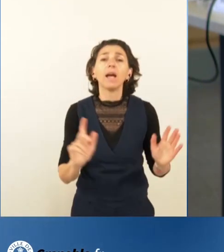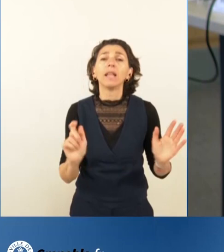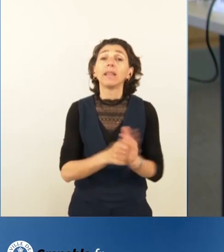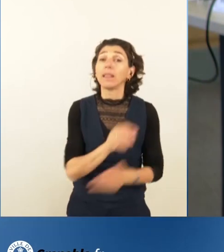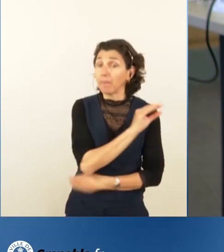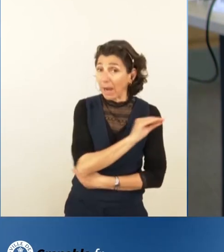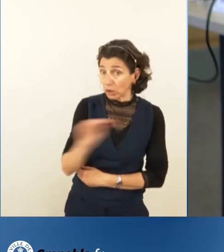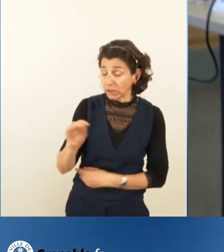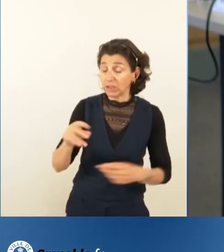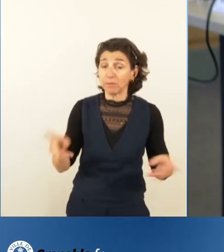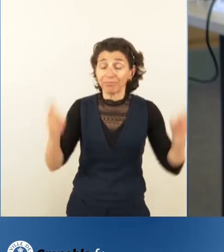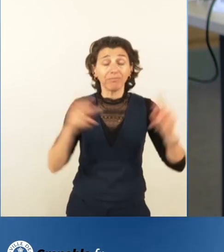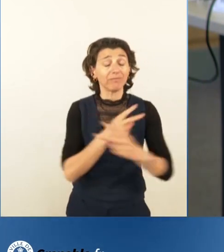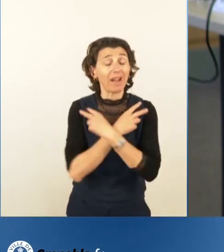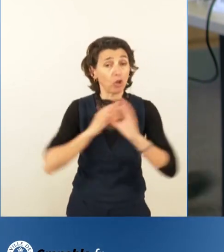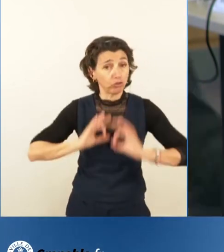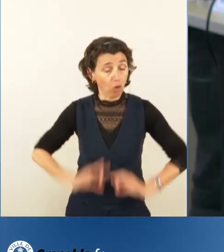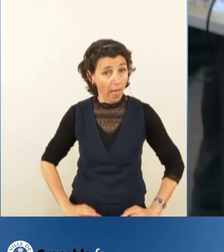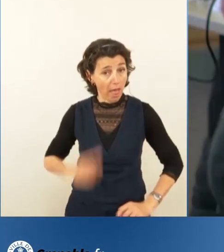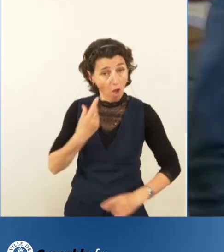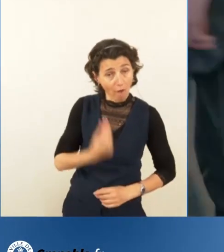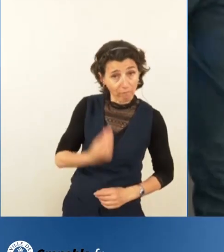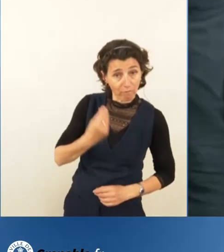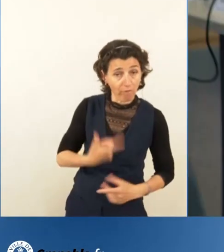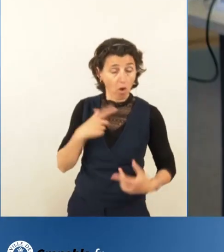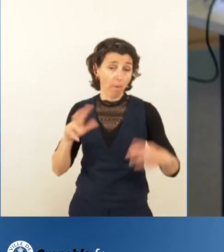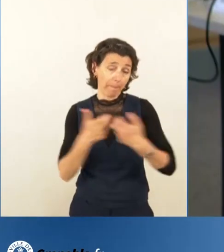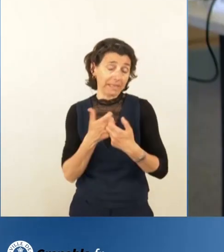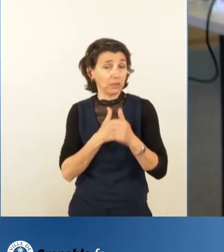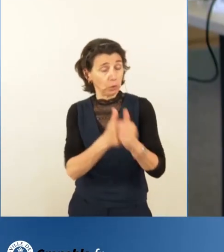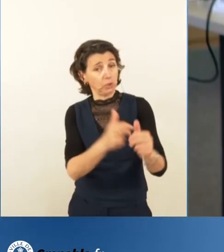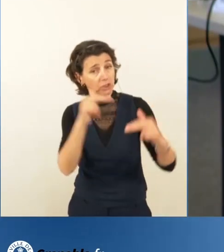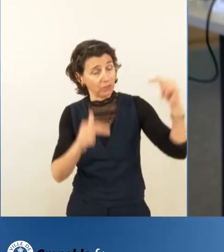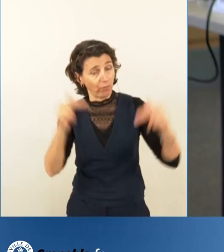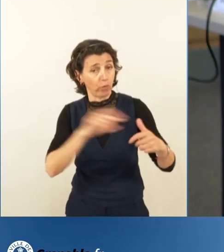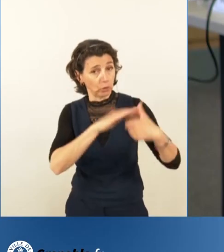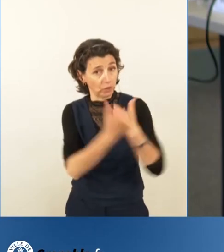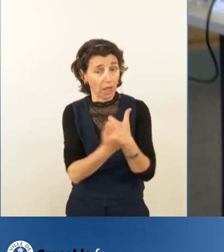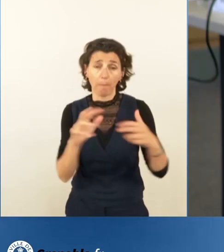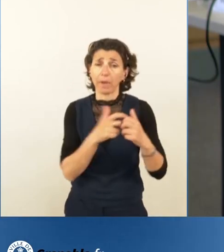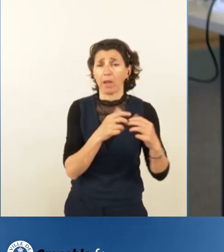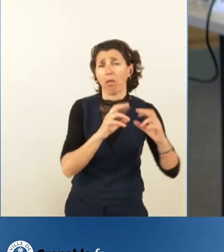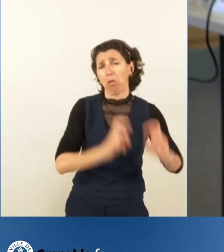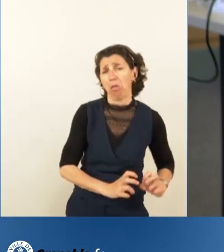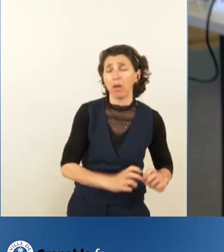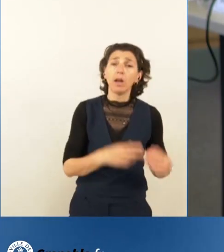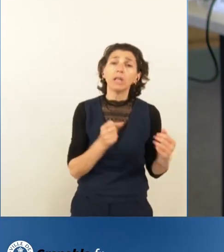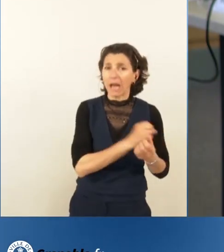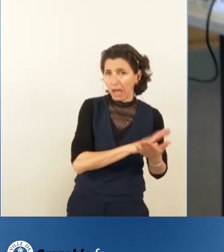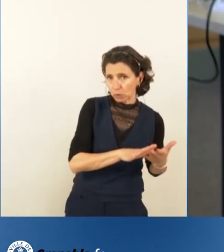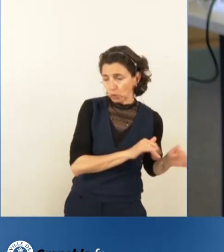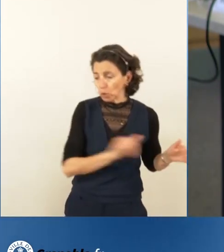une tarification selon le quotient familial est mise en place avec des tarifs très modérés allant de la gratuité à 10 euros par